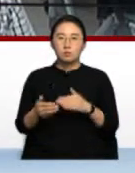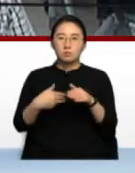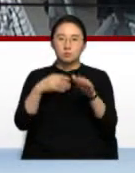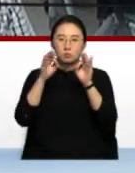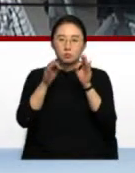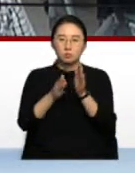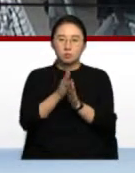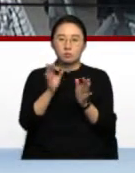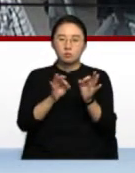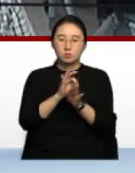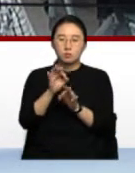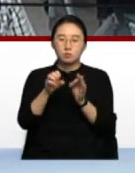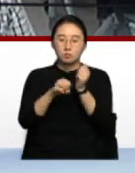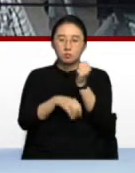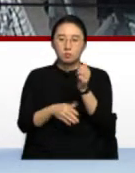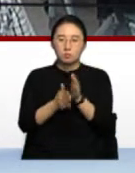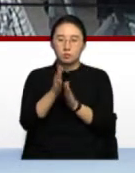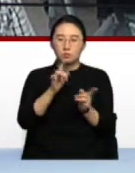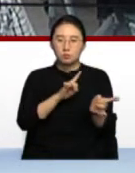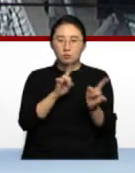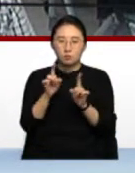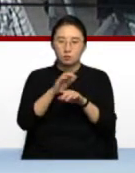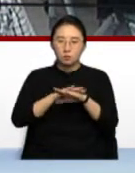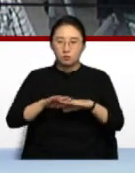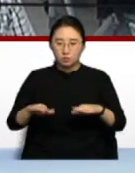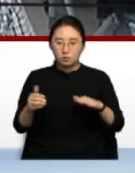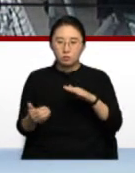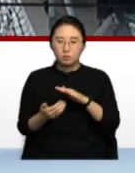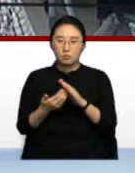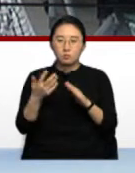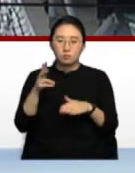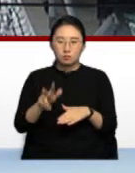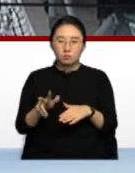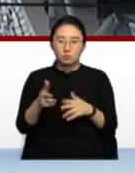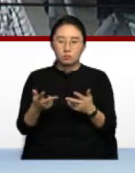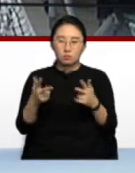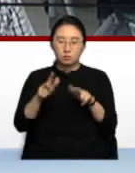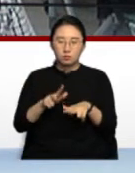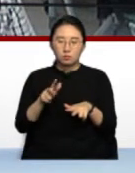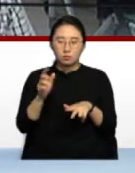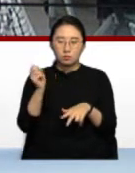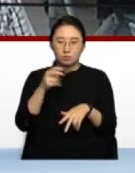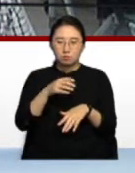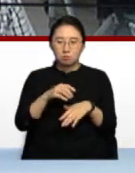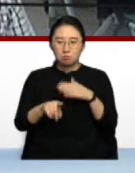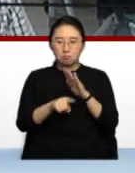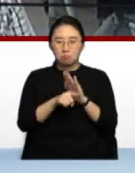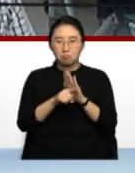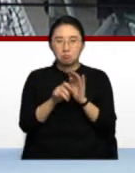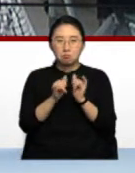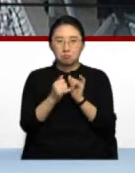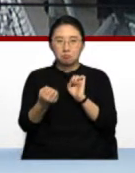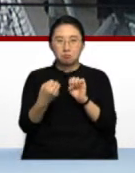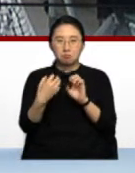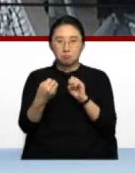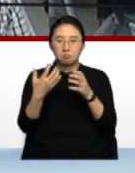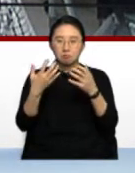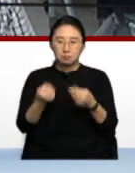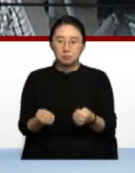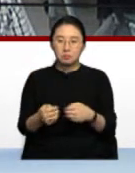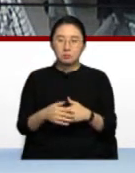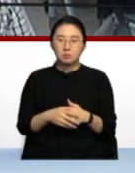앞서 보신 도시경제 기반형 도시재생은 원만히 진행되는 반면 근린형재생은 부정적인 주민 반응이 속출하고